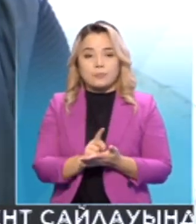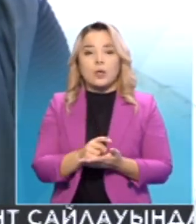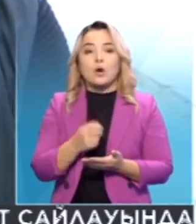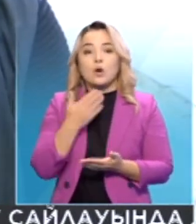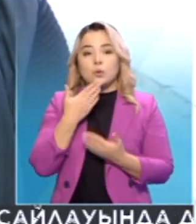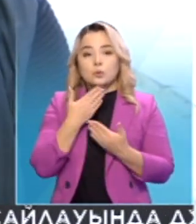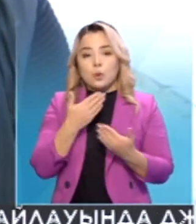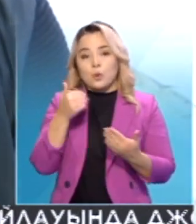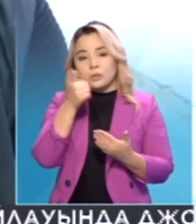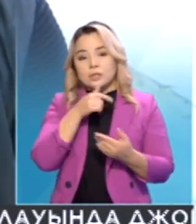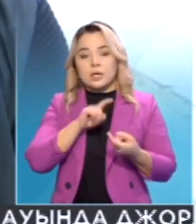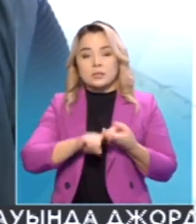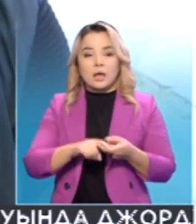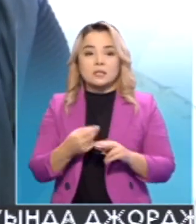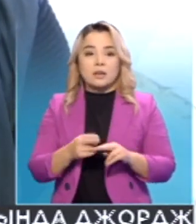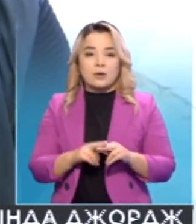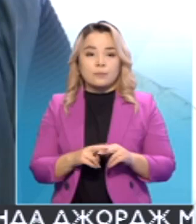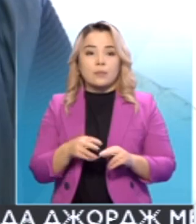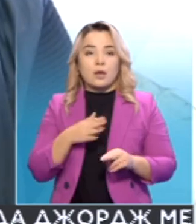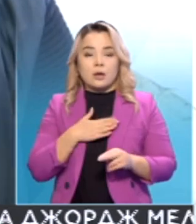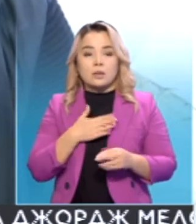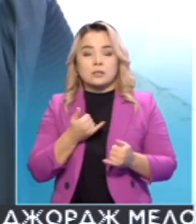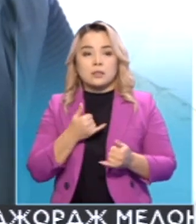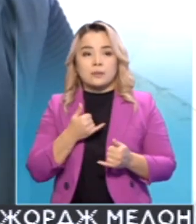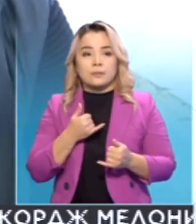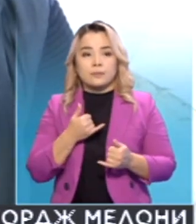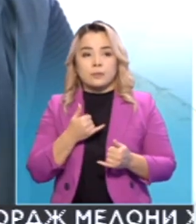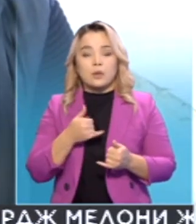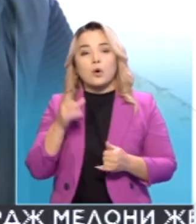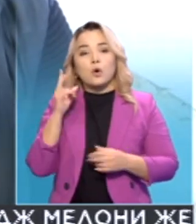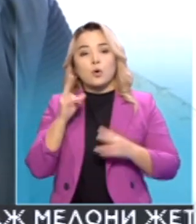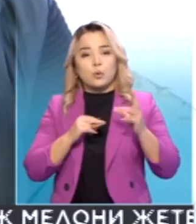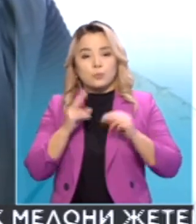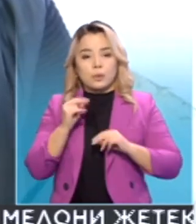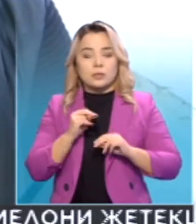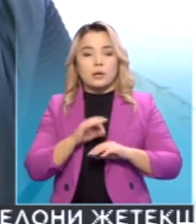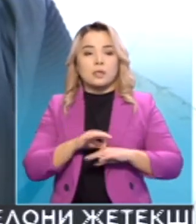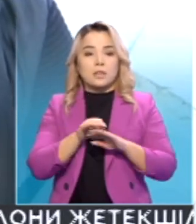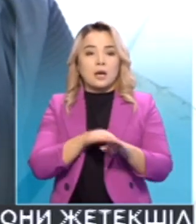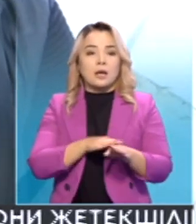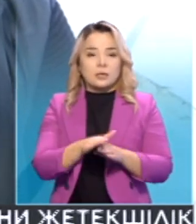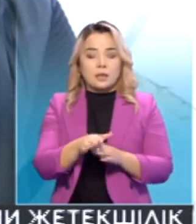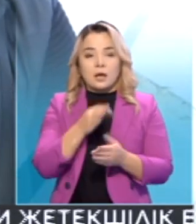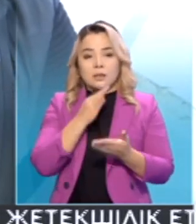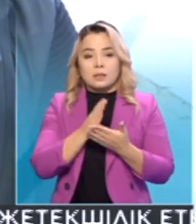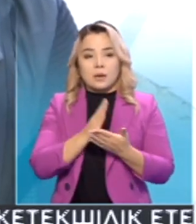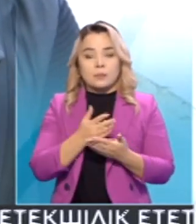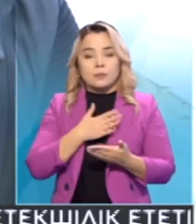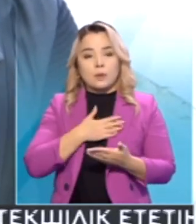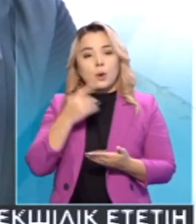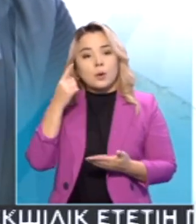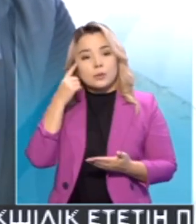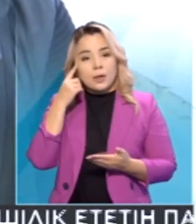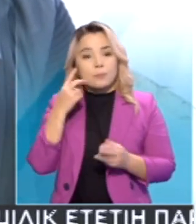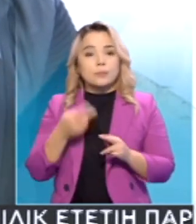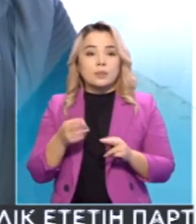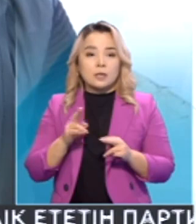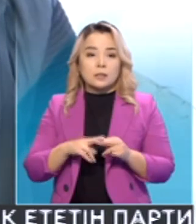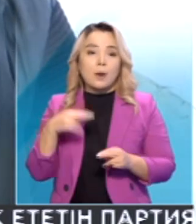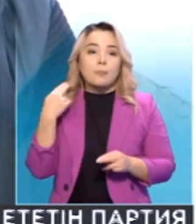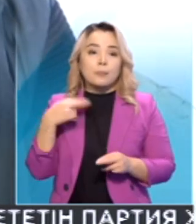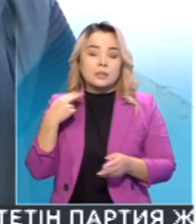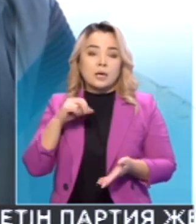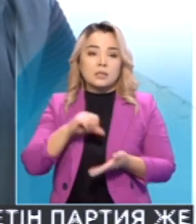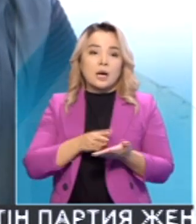жолдауды мен өз басым осы көңілге үміт ұялататын жолдау деп айтар едім. Өйткені бұл жерде президент